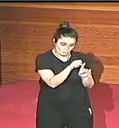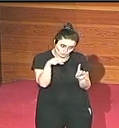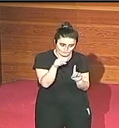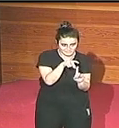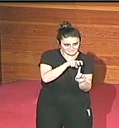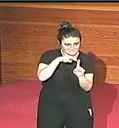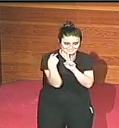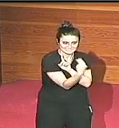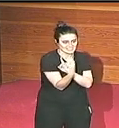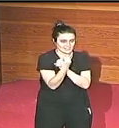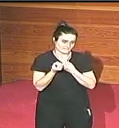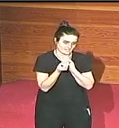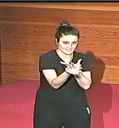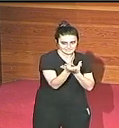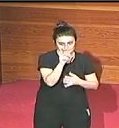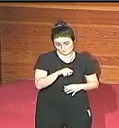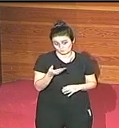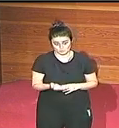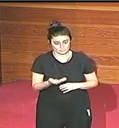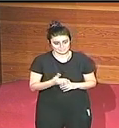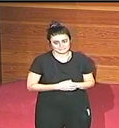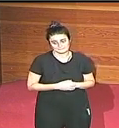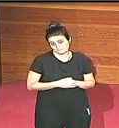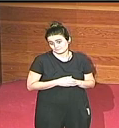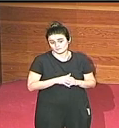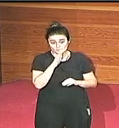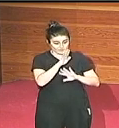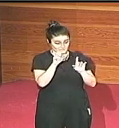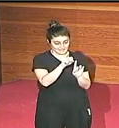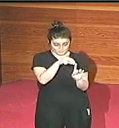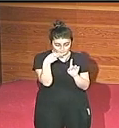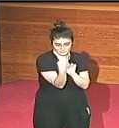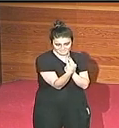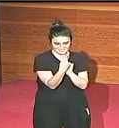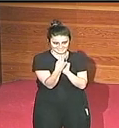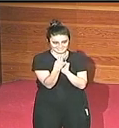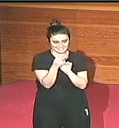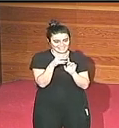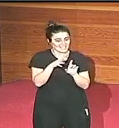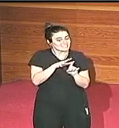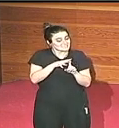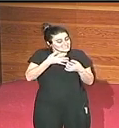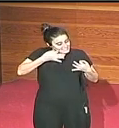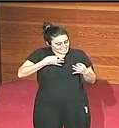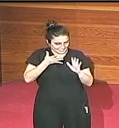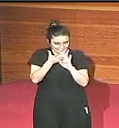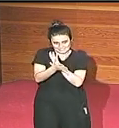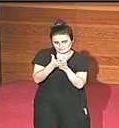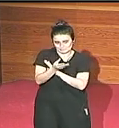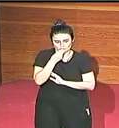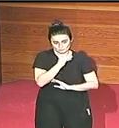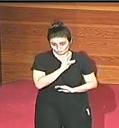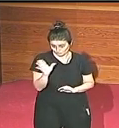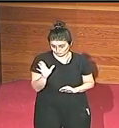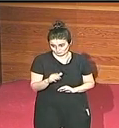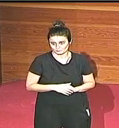behar daude. Eta horrek azaltzen duelako azkenean errealitatea. Sare sozialetan eta sare sozialen